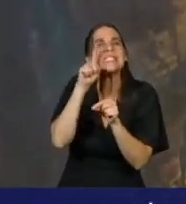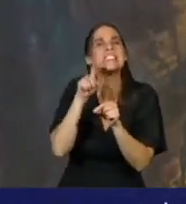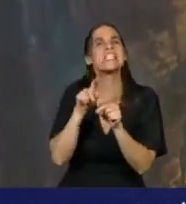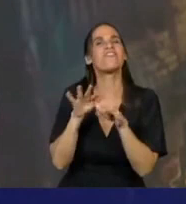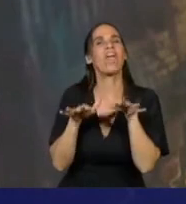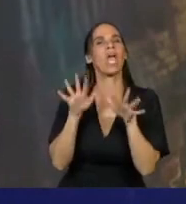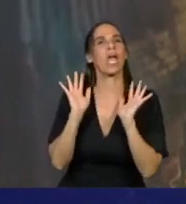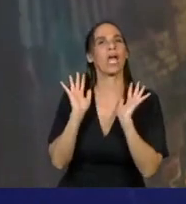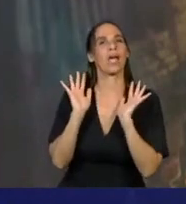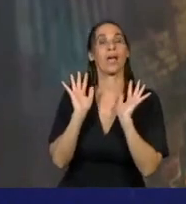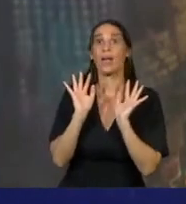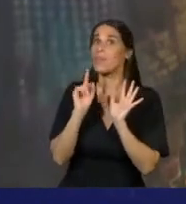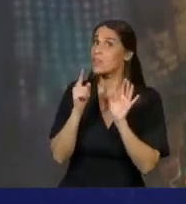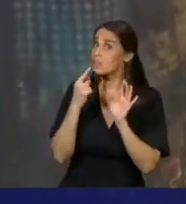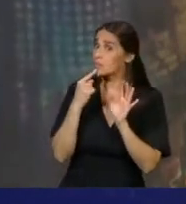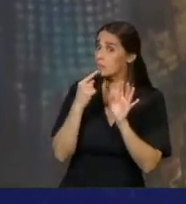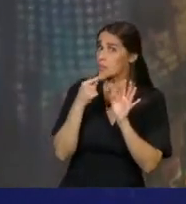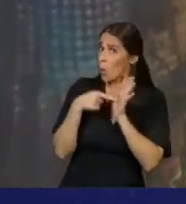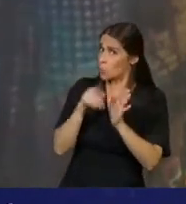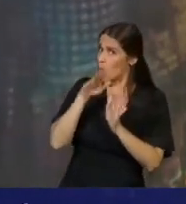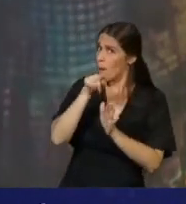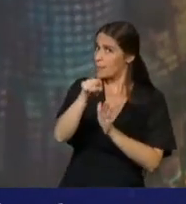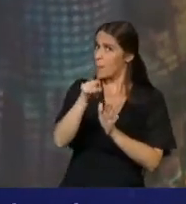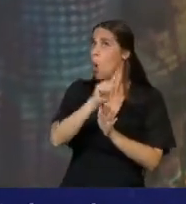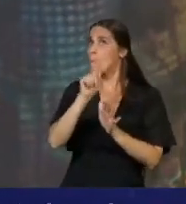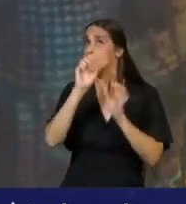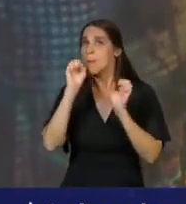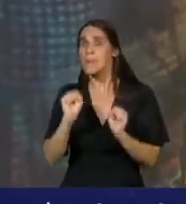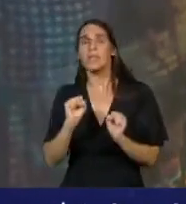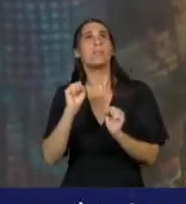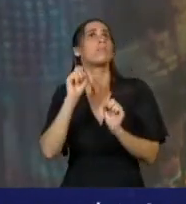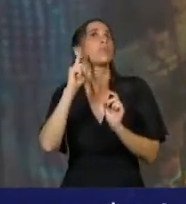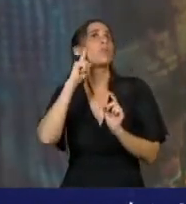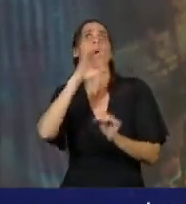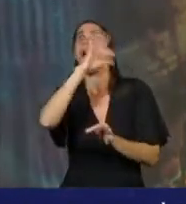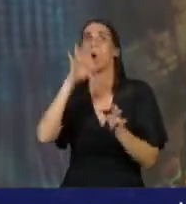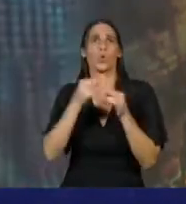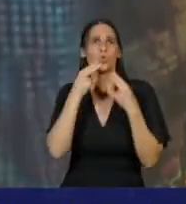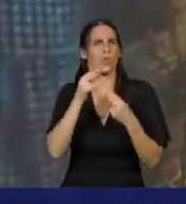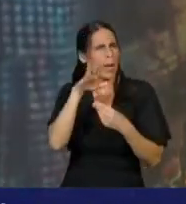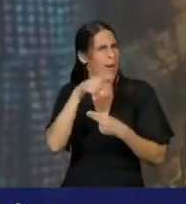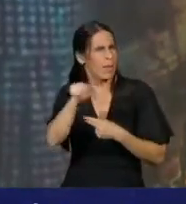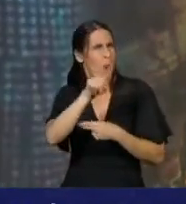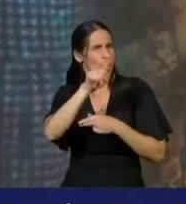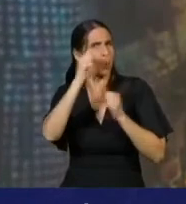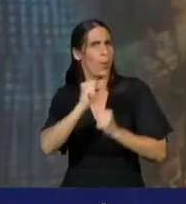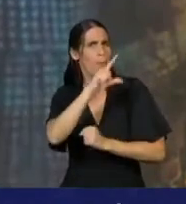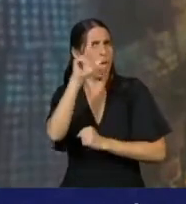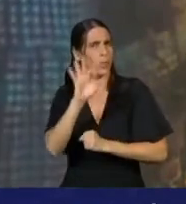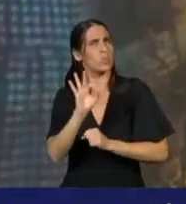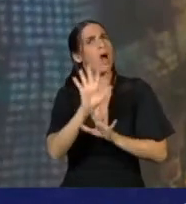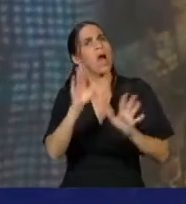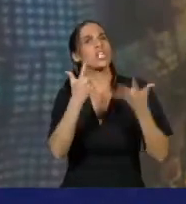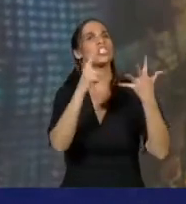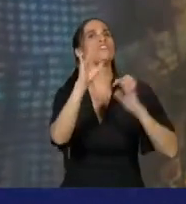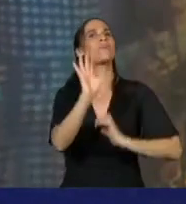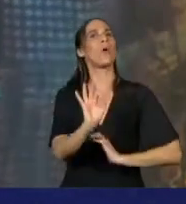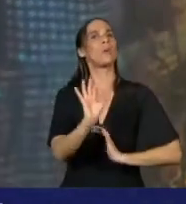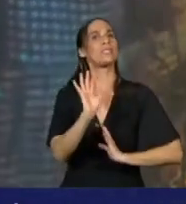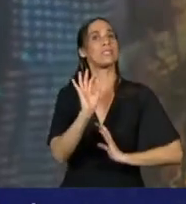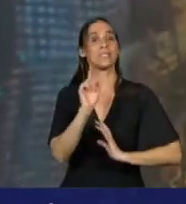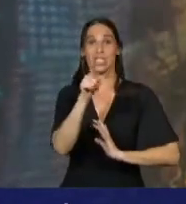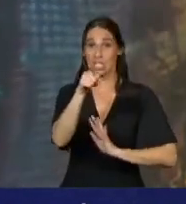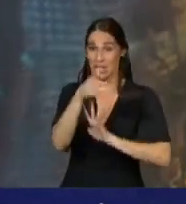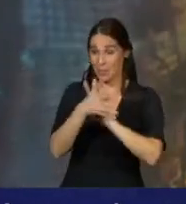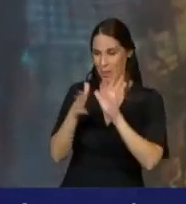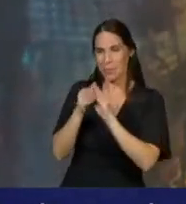ובאותה נשימה, תראו שגם לכם יש ספקות, שגם אתם לא יודעים את כל התשובות, שגם אתם לא בטוחים ב-100%, אלא רק ב-70%. כשאתם